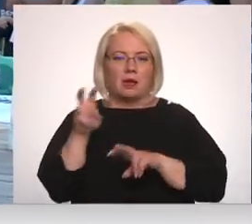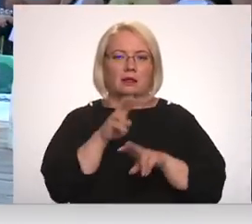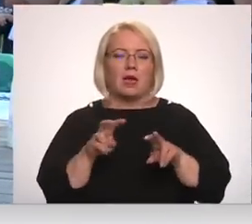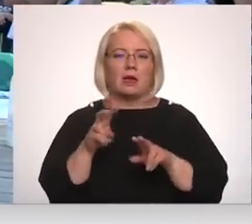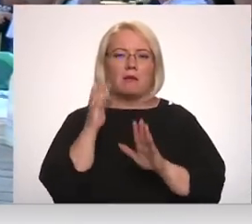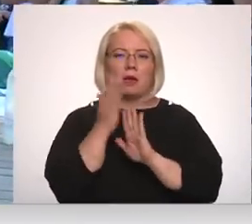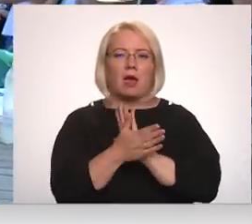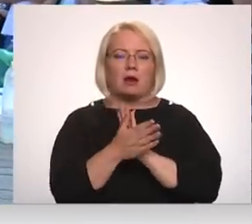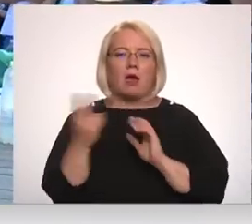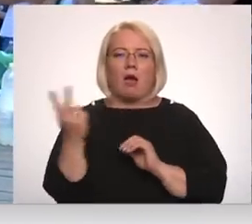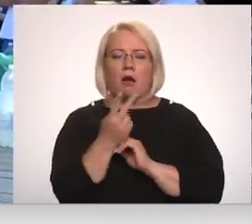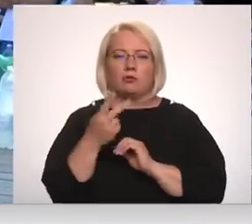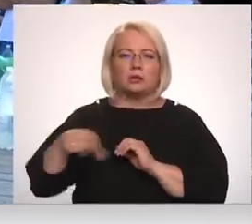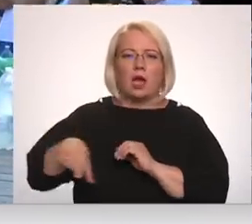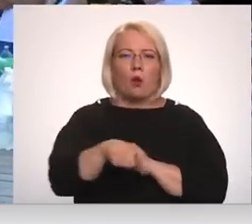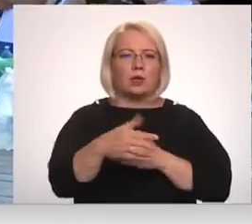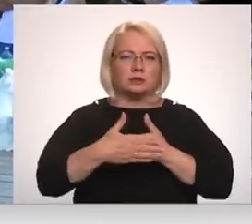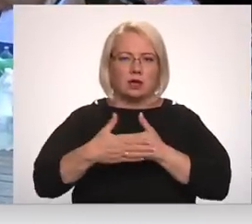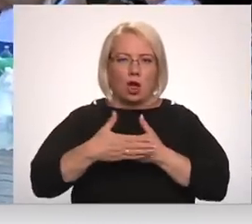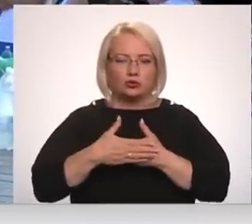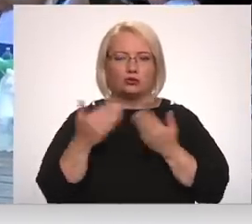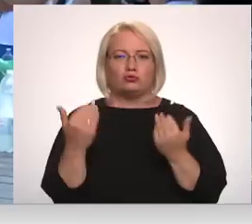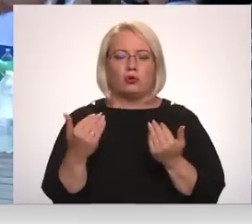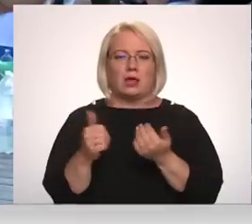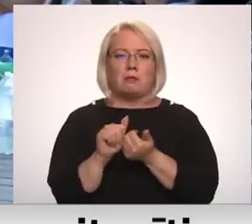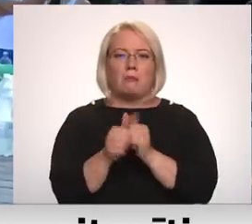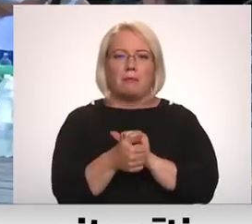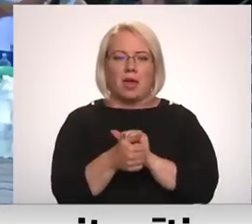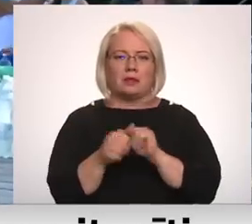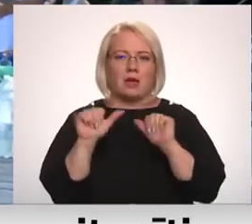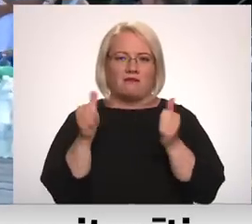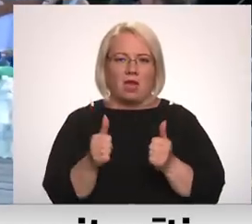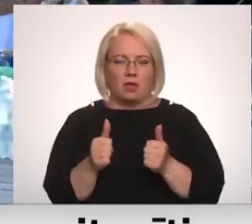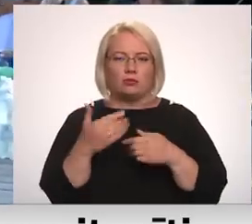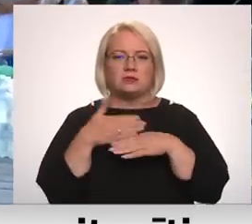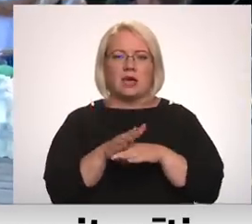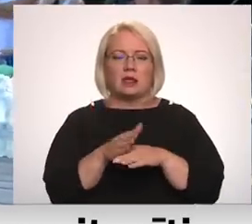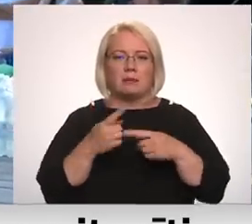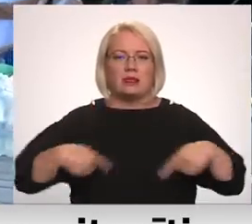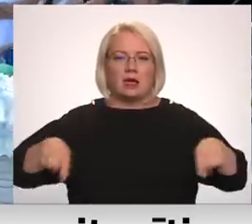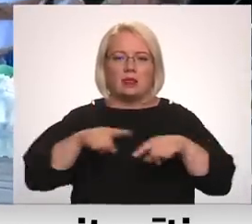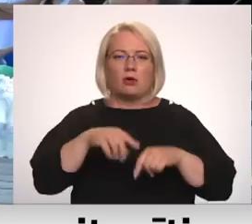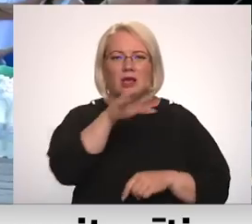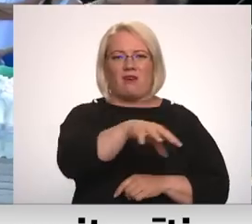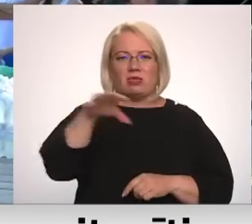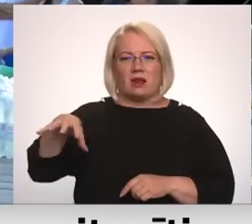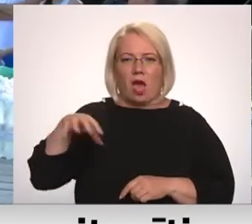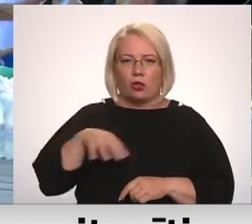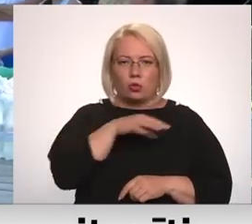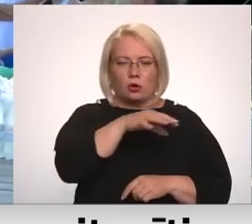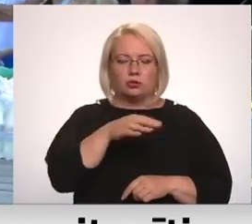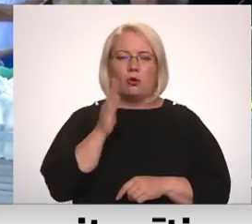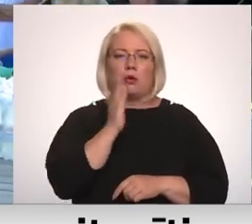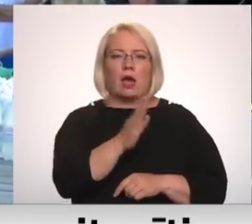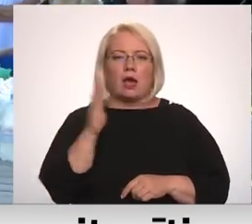gar abus gaujas krastus. Šodien mēs pamainījām nedaudz metodi. Mēs sadalījām teritoriju kvadrātos. Un tad